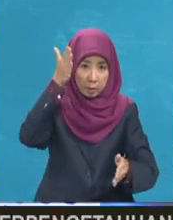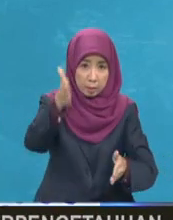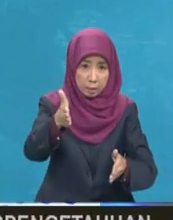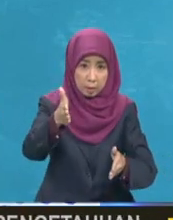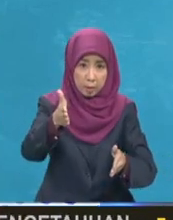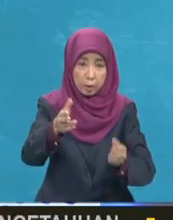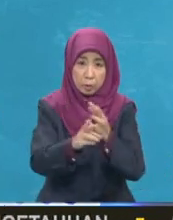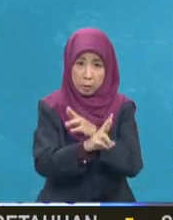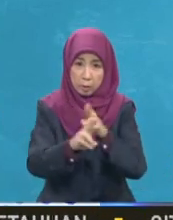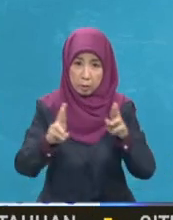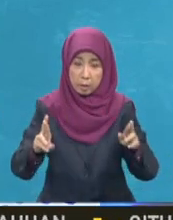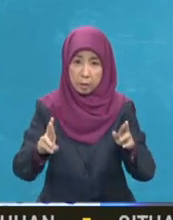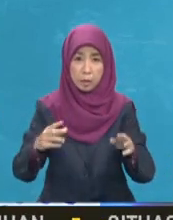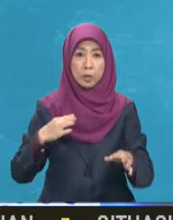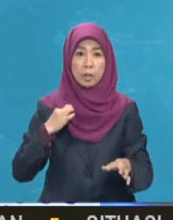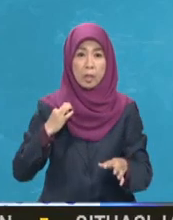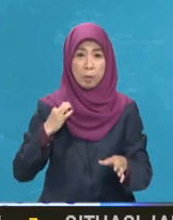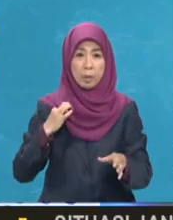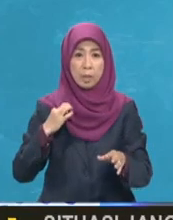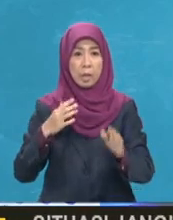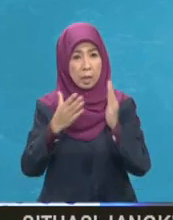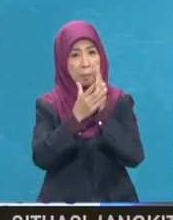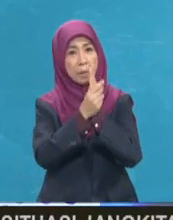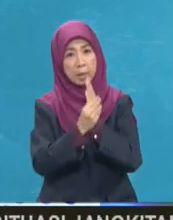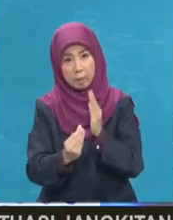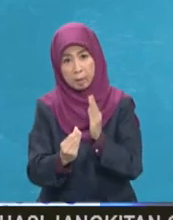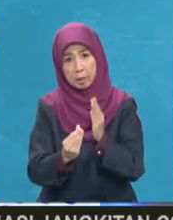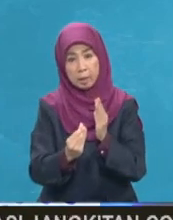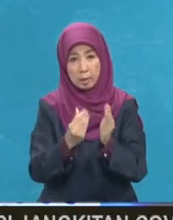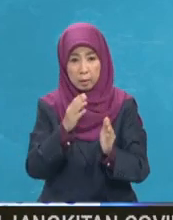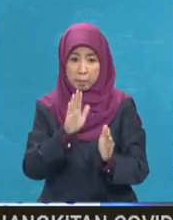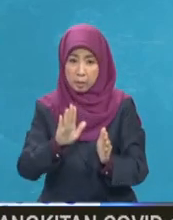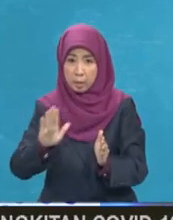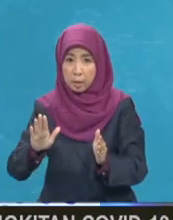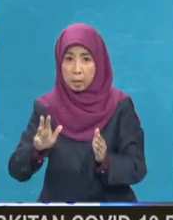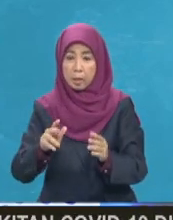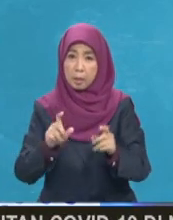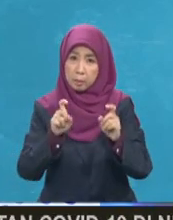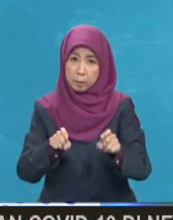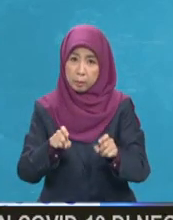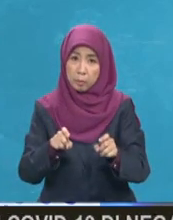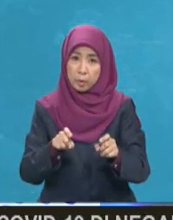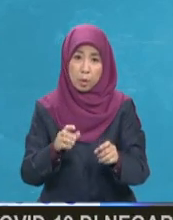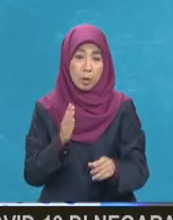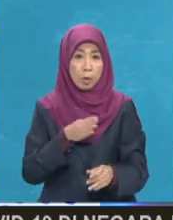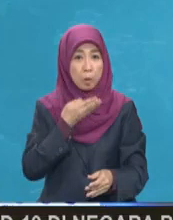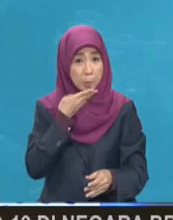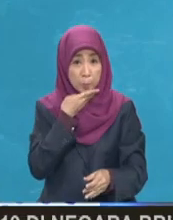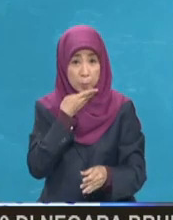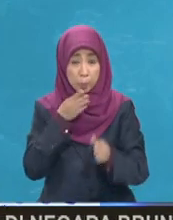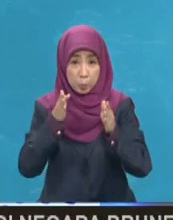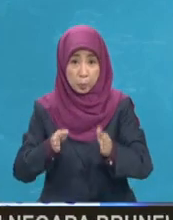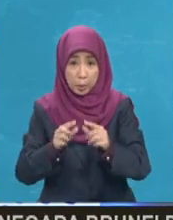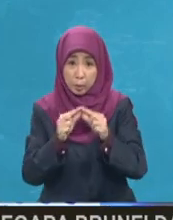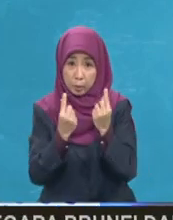menyediakan tenaga sukarelawan yang berkemah Iran dalam pelbagai bidang keperluan Golongan muda juga perlu